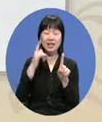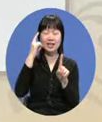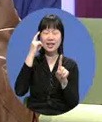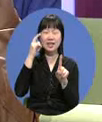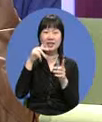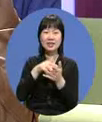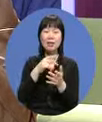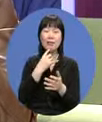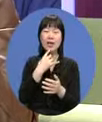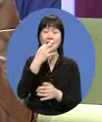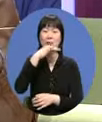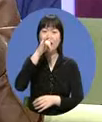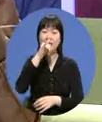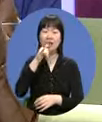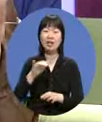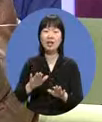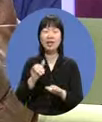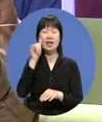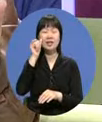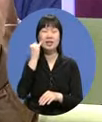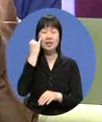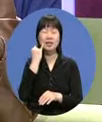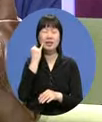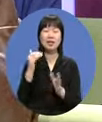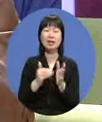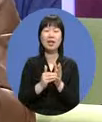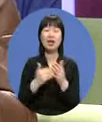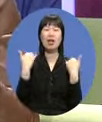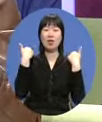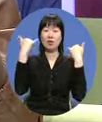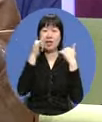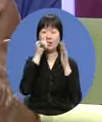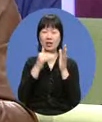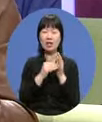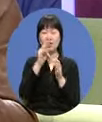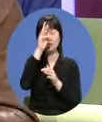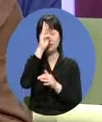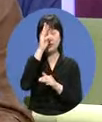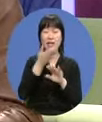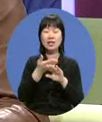경우에만 효과가 있습니다. 어떤 경우냐 애가 사춘기가 다 돼가지고 넘어서 어른이 돼가지고